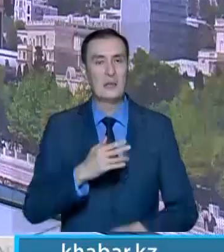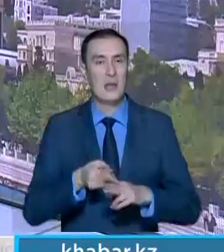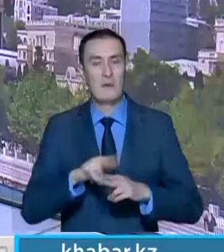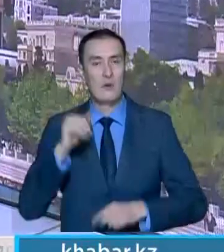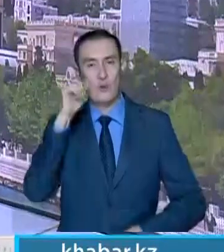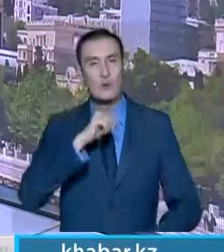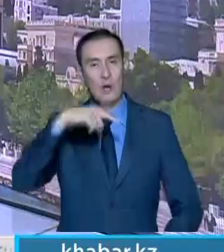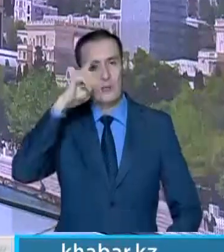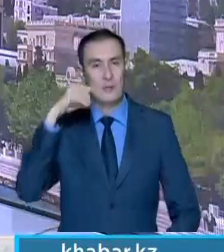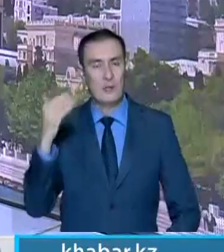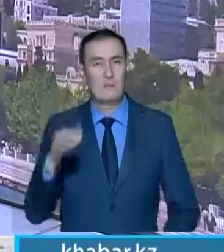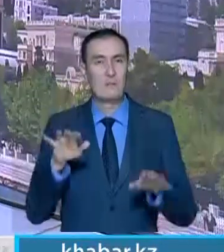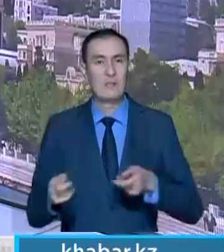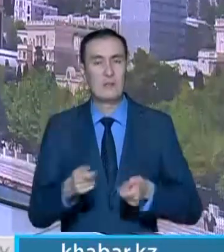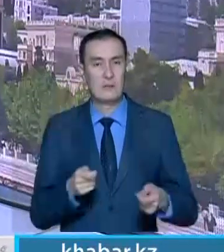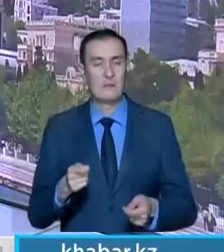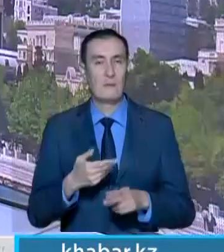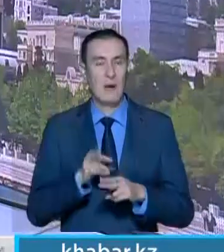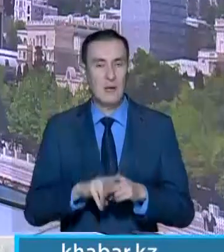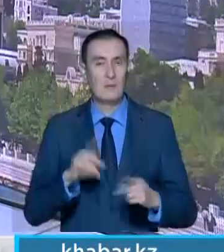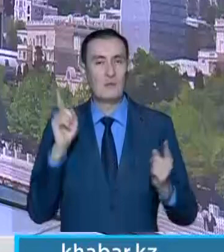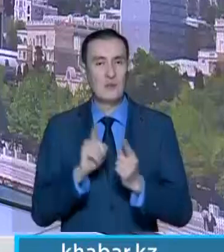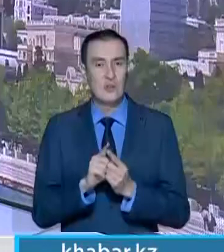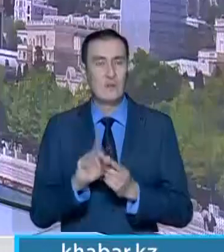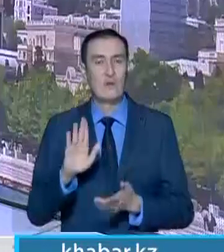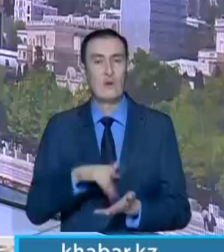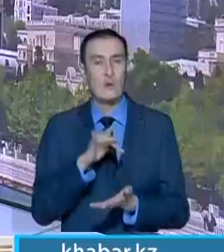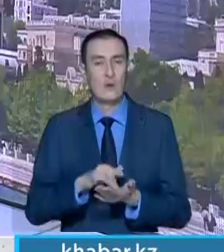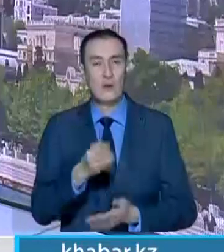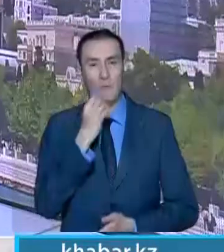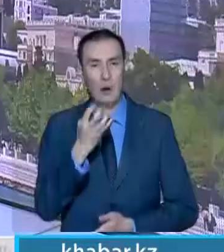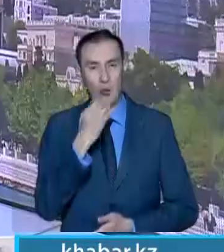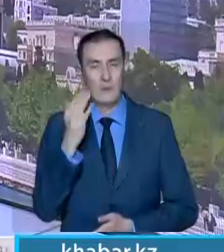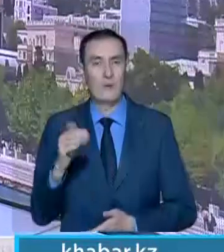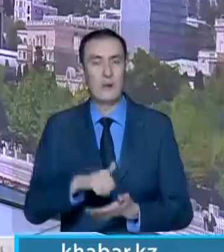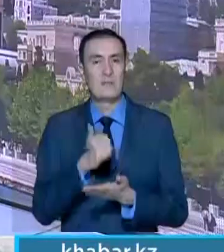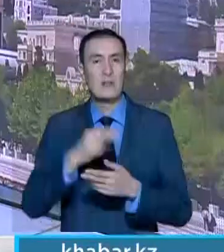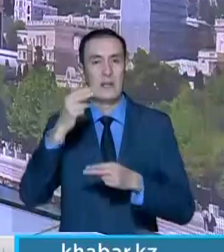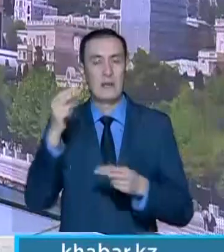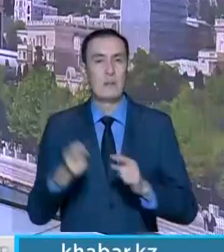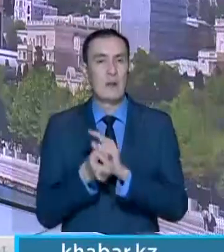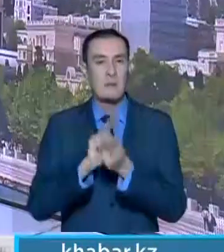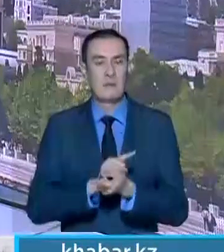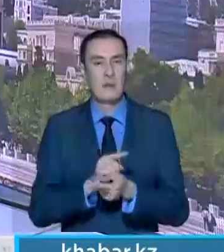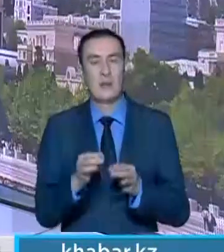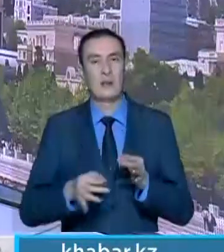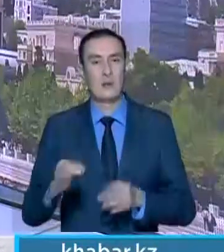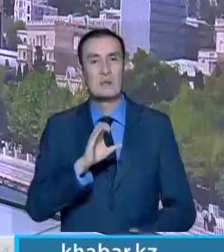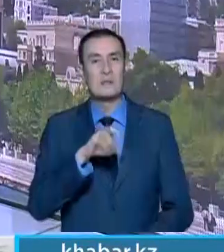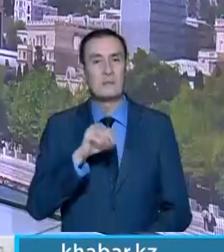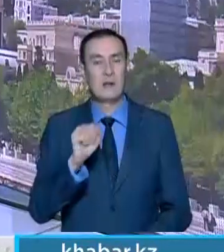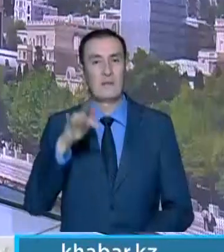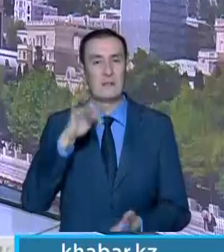году Азербайджан председательствует в ней, поэтому встреча проходит в Баку. Ее основная тема – преобразование региона СПЕКа в